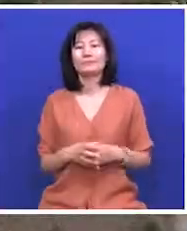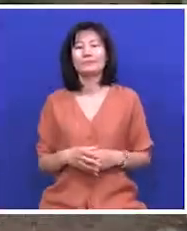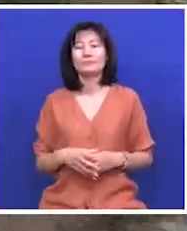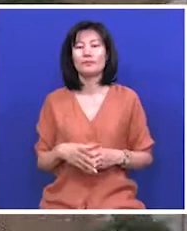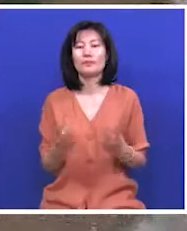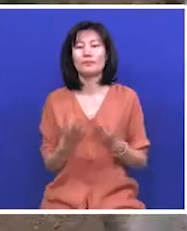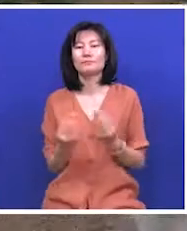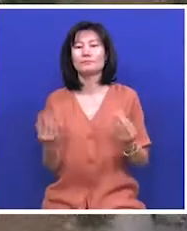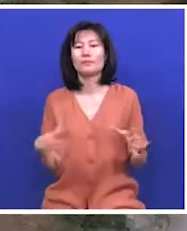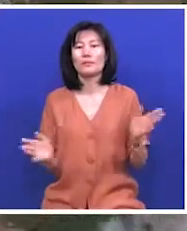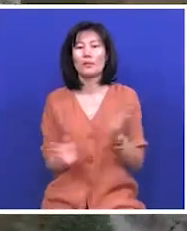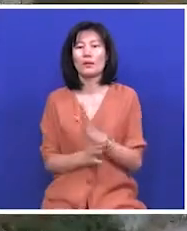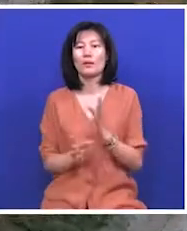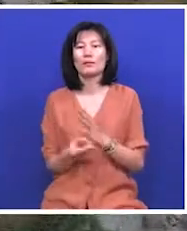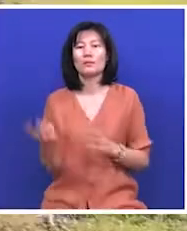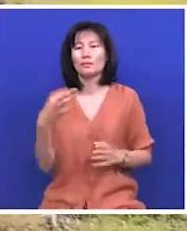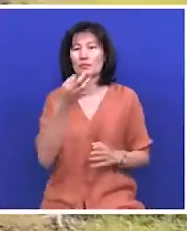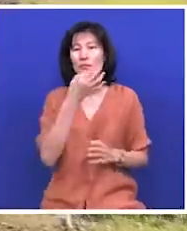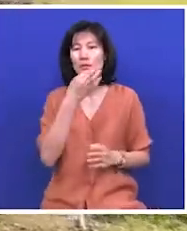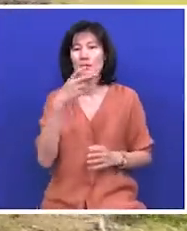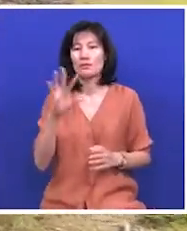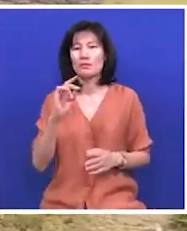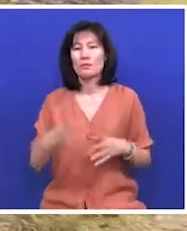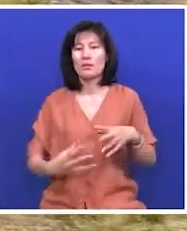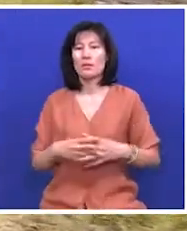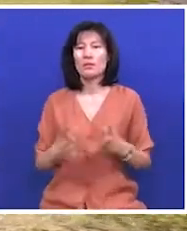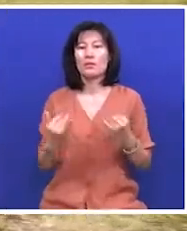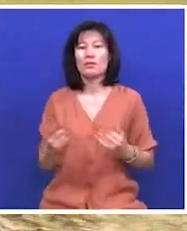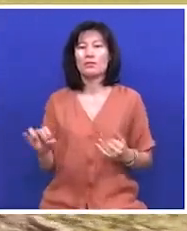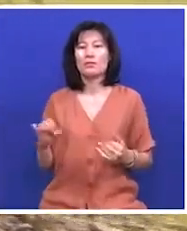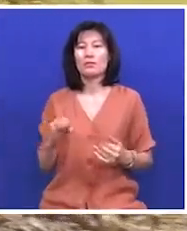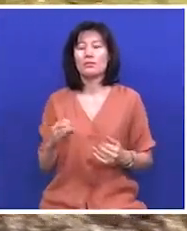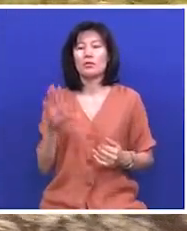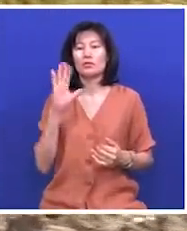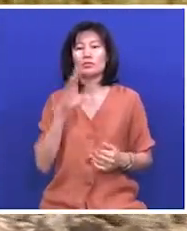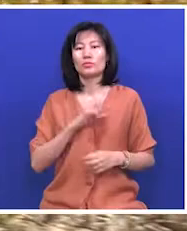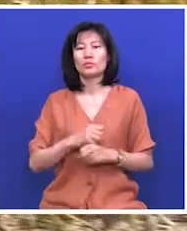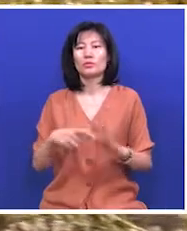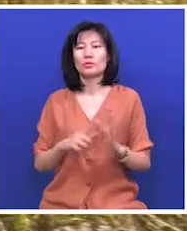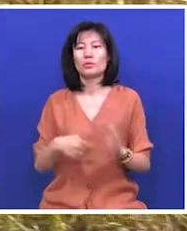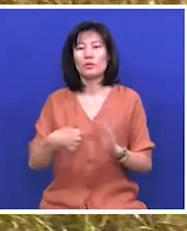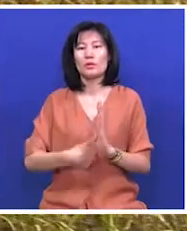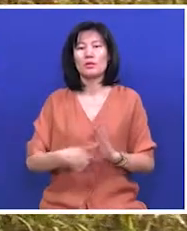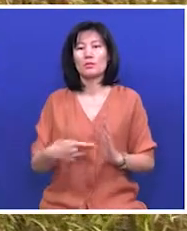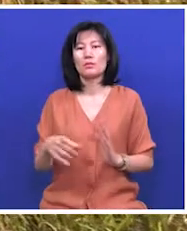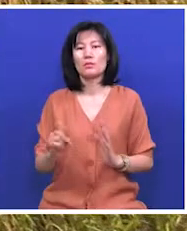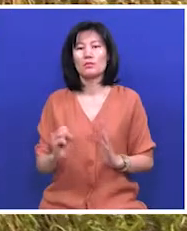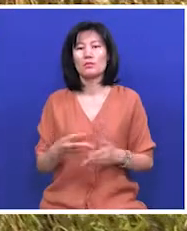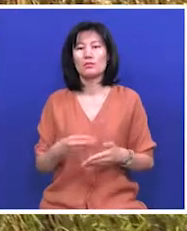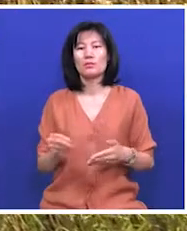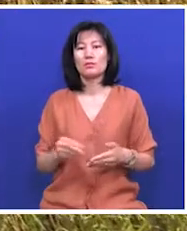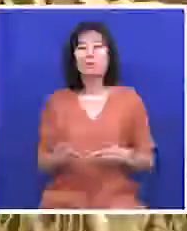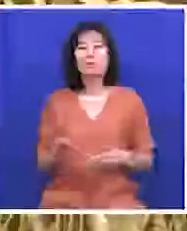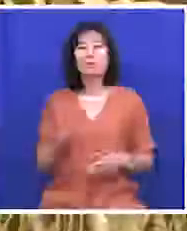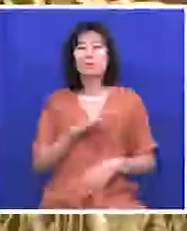құрап отыр. Алайда көктемгі дала жұмыстарына ерте кірісетін Мақтарал ауданында биылғы су тасқынының салдарынан 7600 гектардан